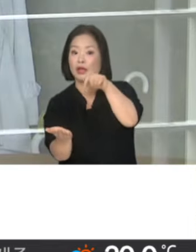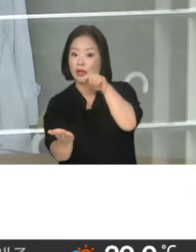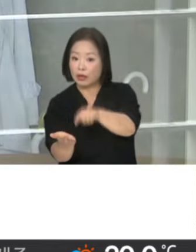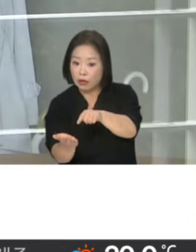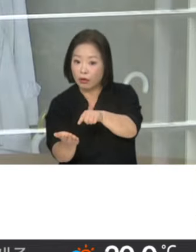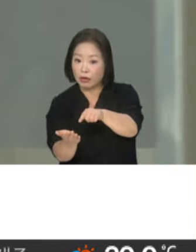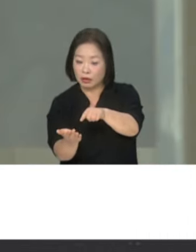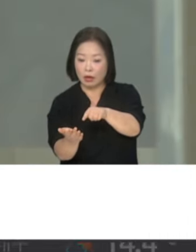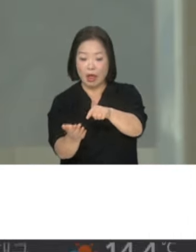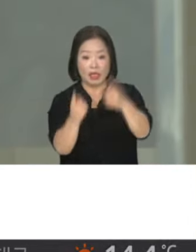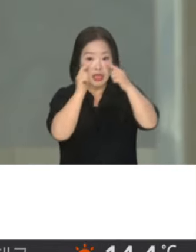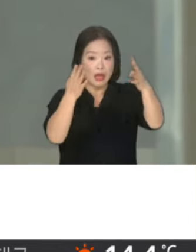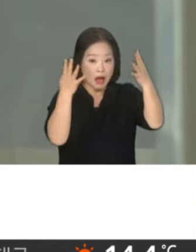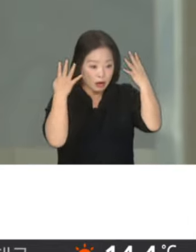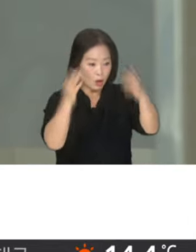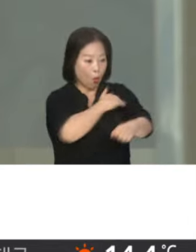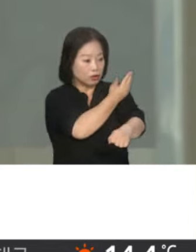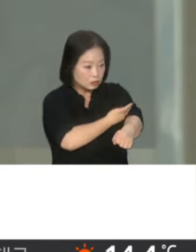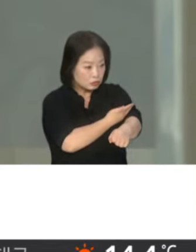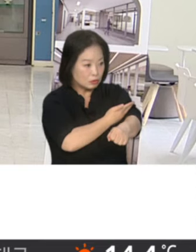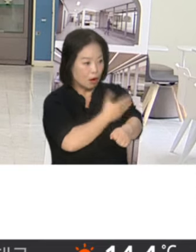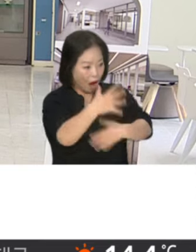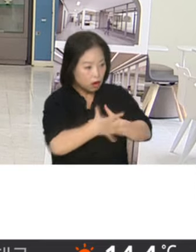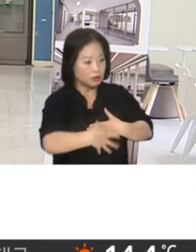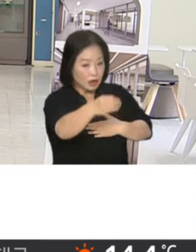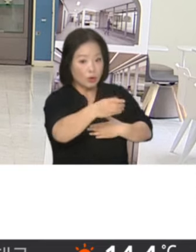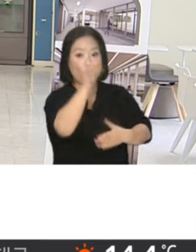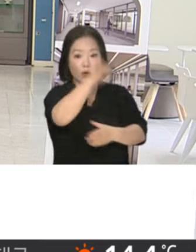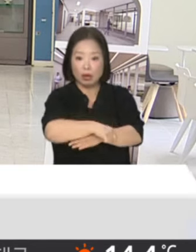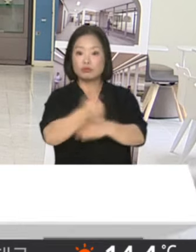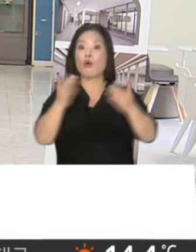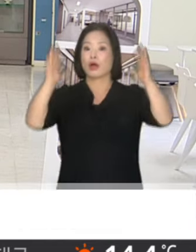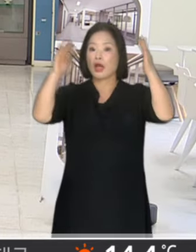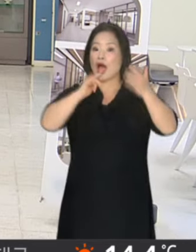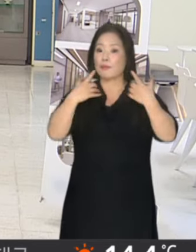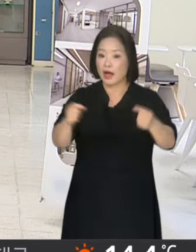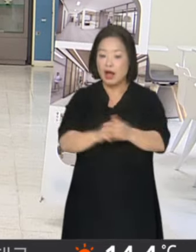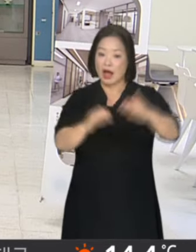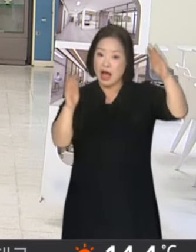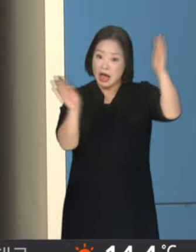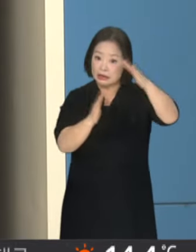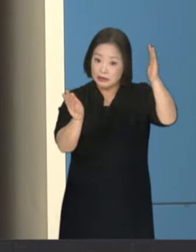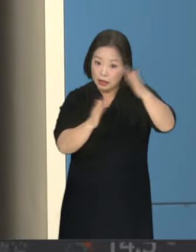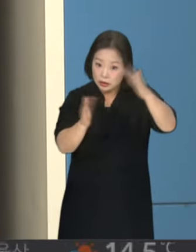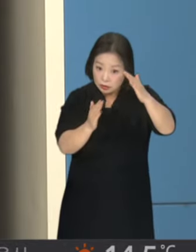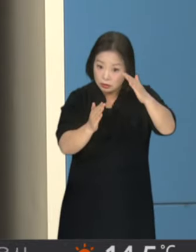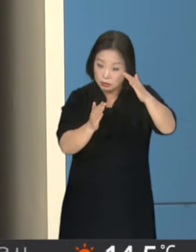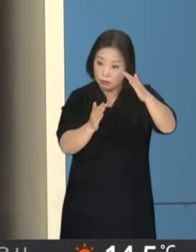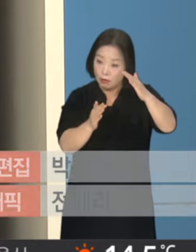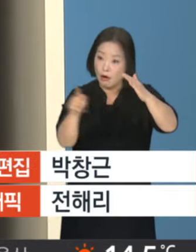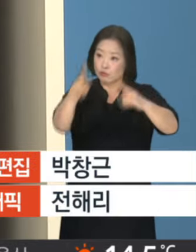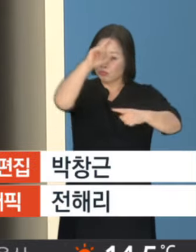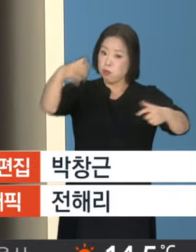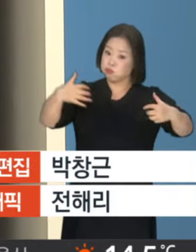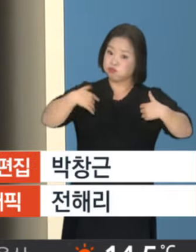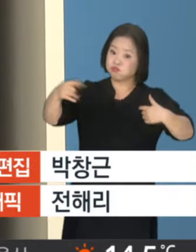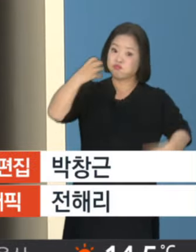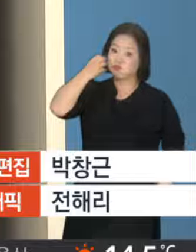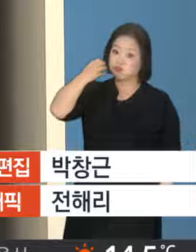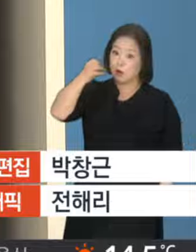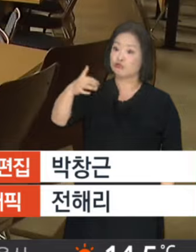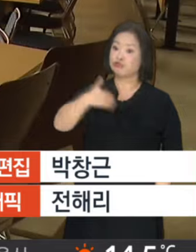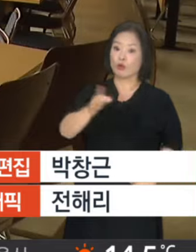승인을 하게한 것에 대해서는 환을 합니다 의은 휴학계를 승인하는 건 당연하다며 수업